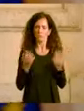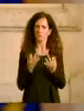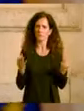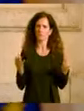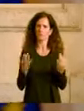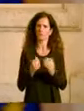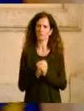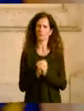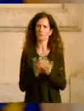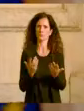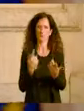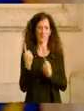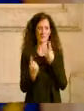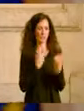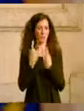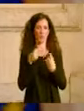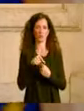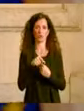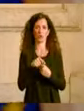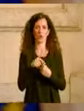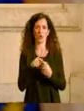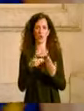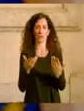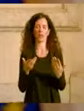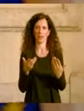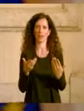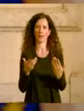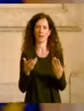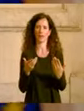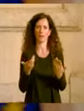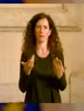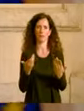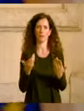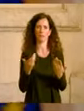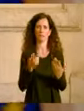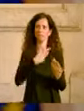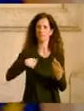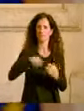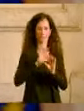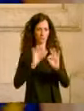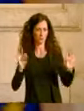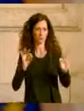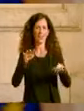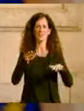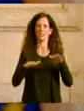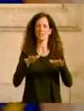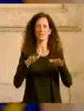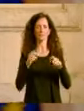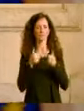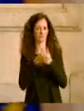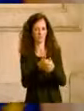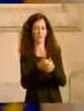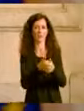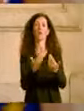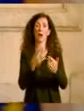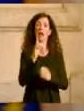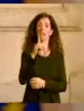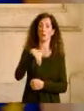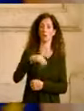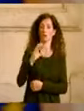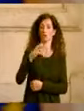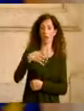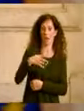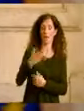siamo in situazioni di distanziamento, ma cercheremo di assicurare col DPCM la possibilità anche di manifestazioni con regole